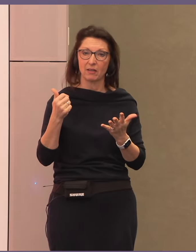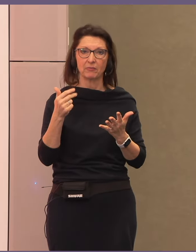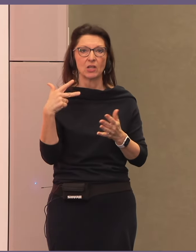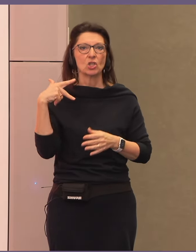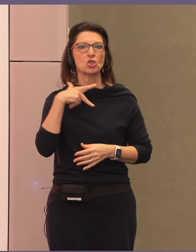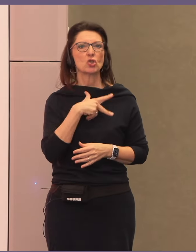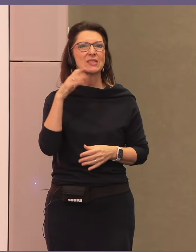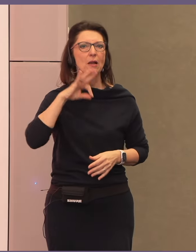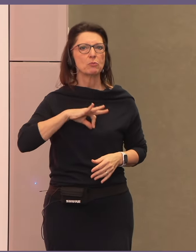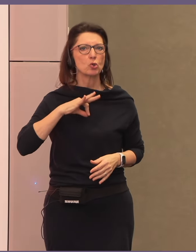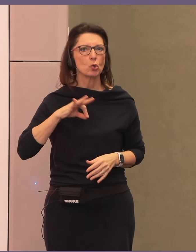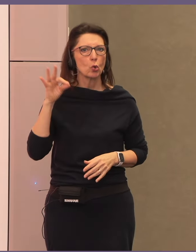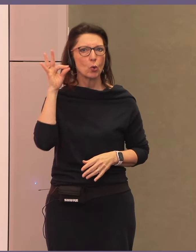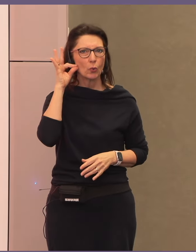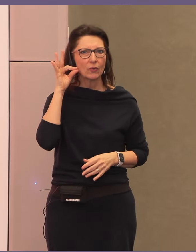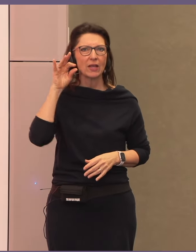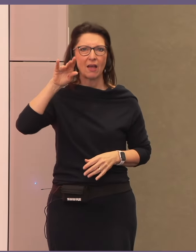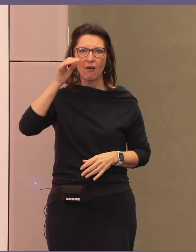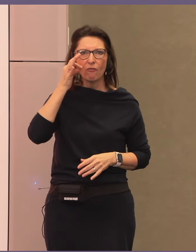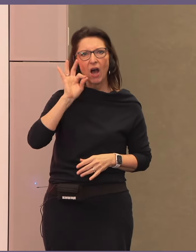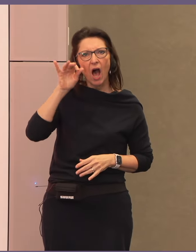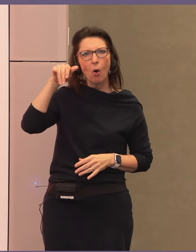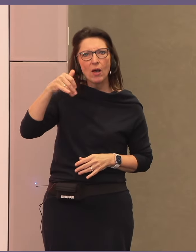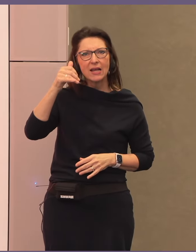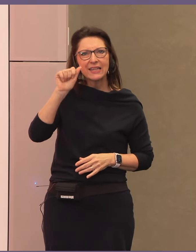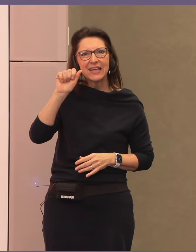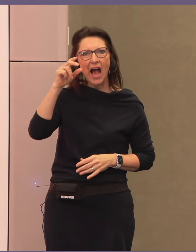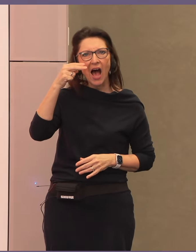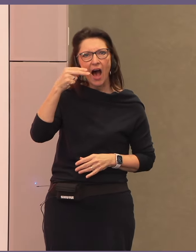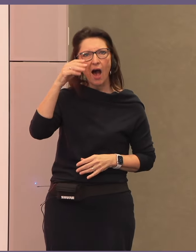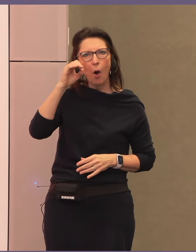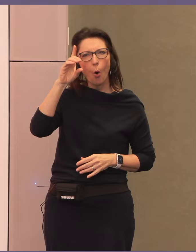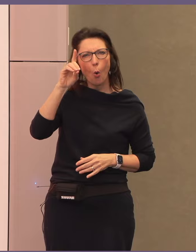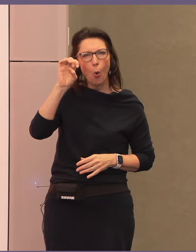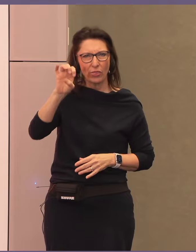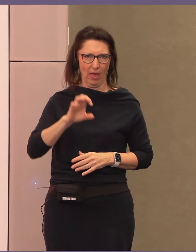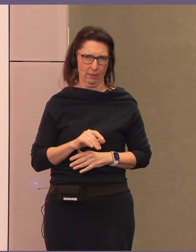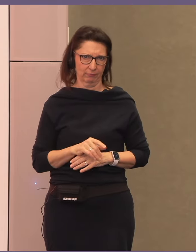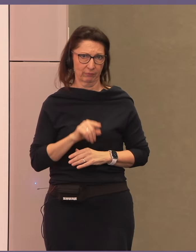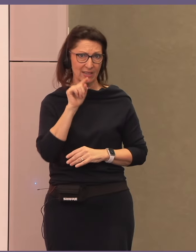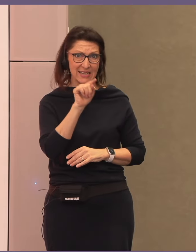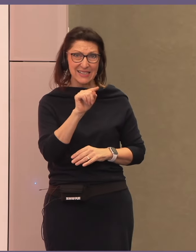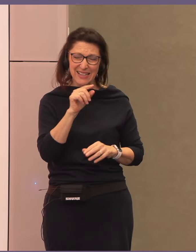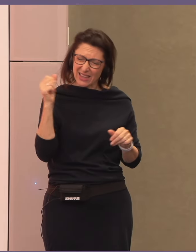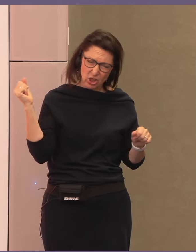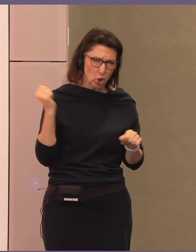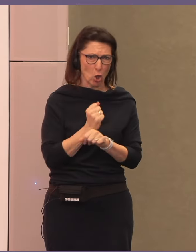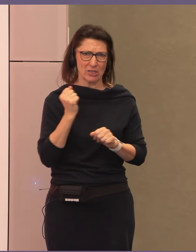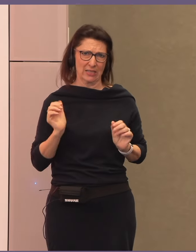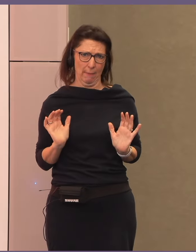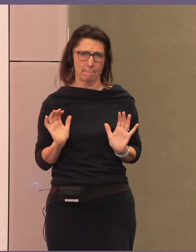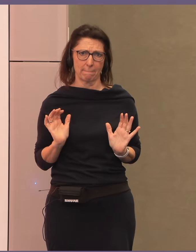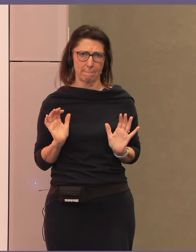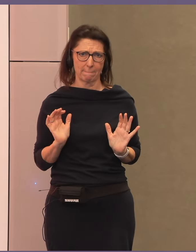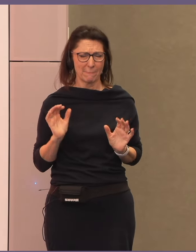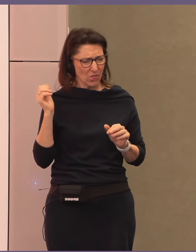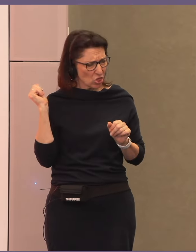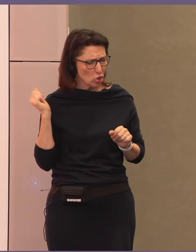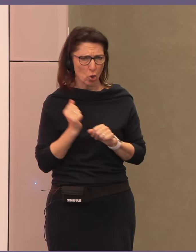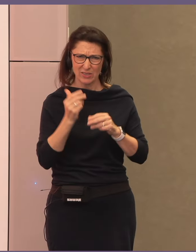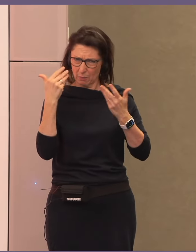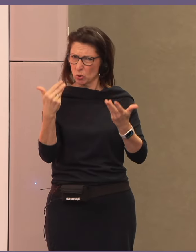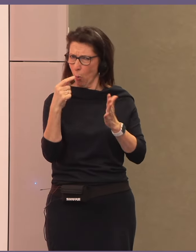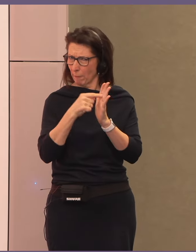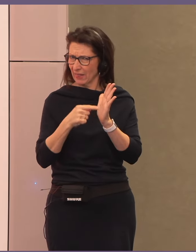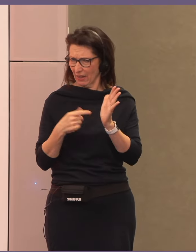Sozialpsychologin Marie Jahoda erwähnen. Sie ist, denke ich, ein sehr gutes Beispiel. Sie entwickelte sich trotz dieser Bedingungen, die ich Ihnen